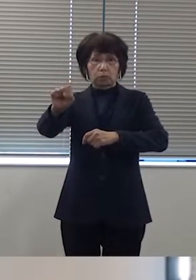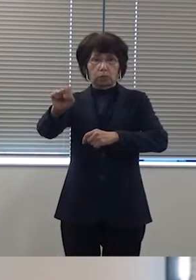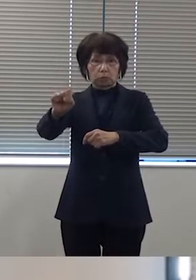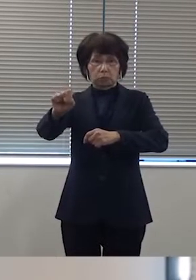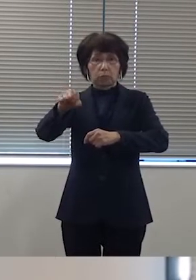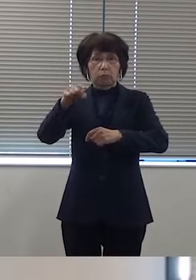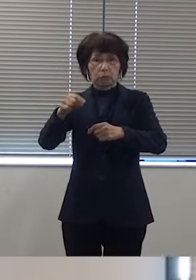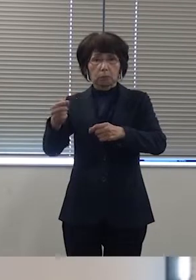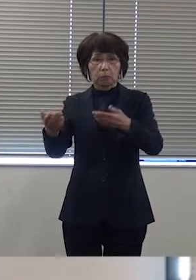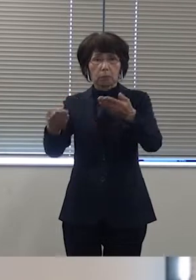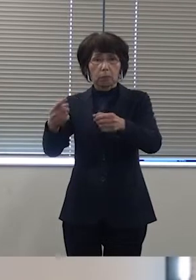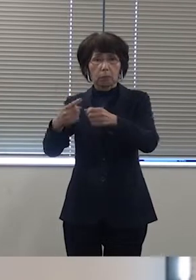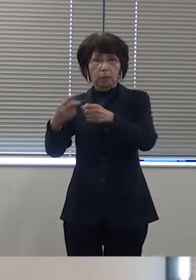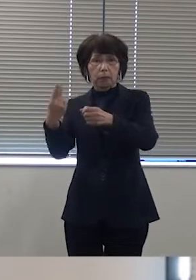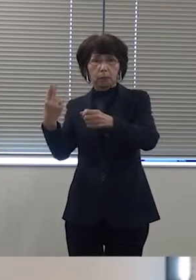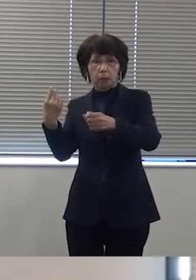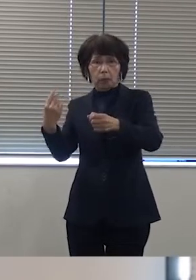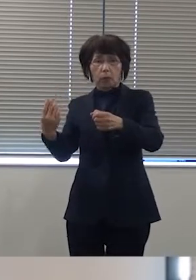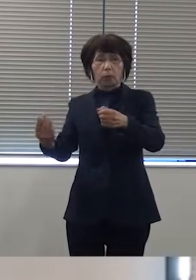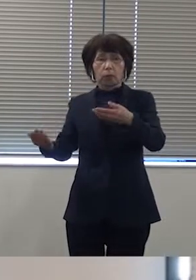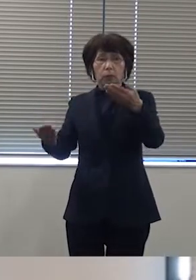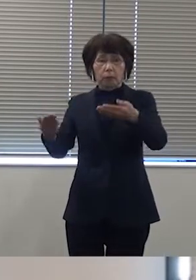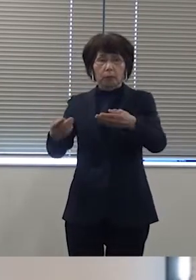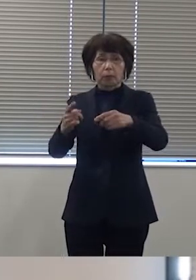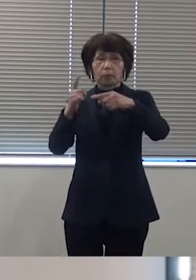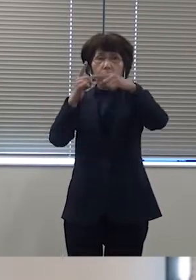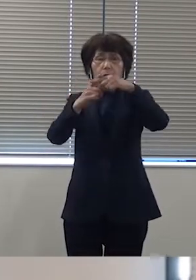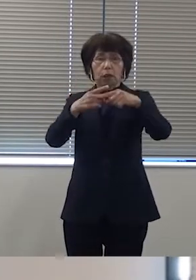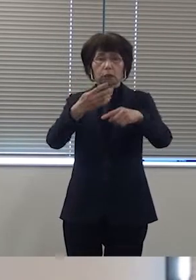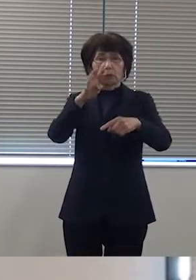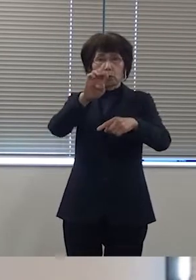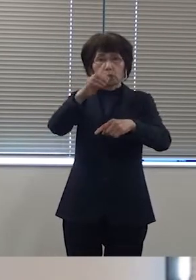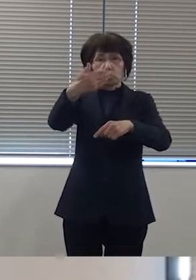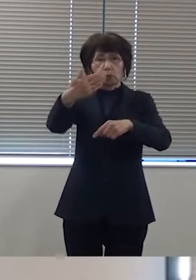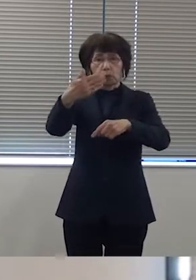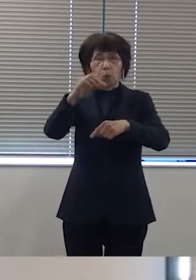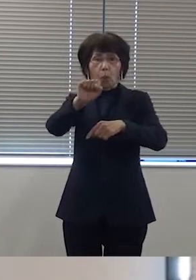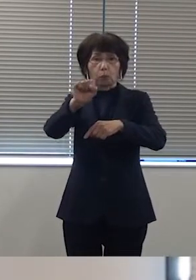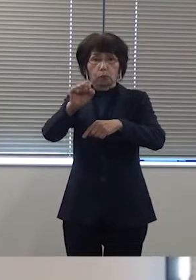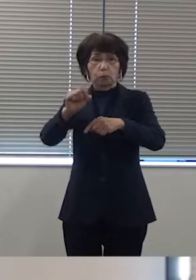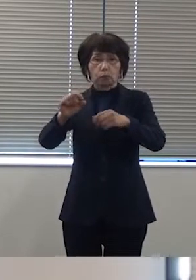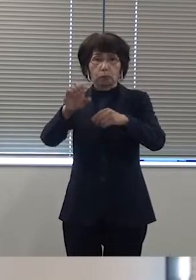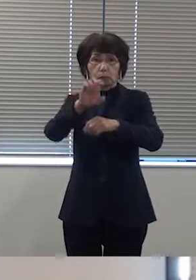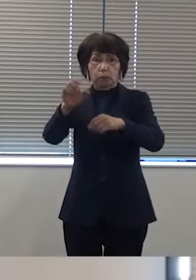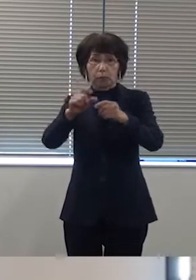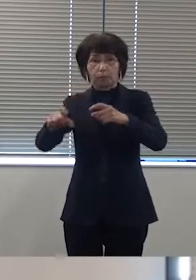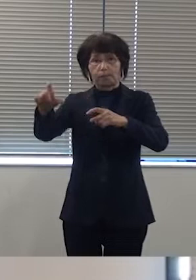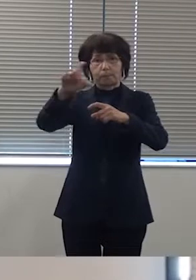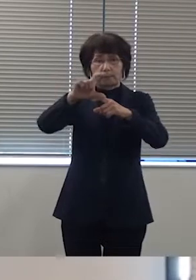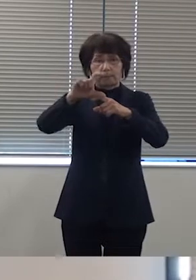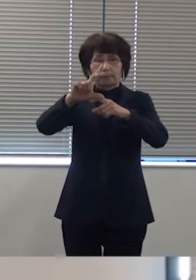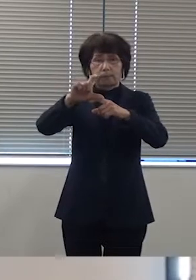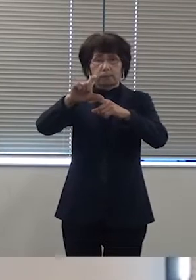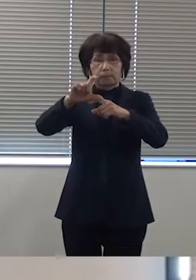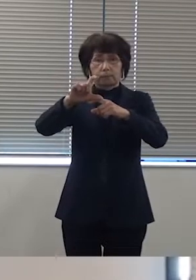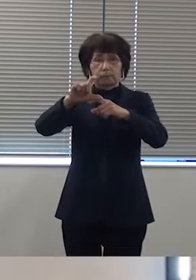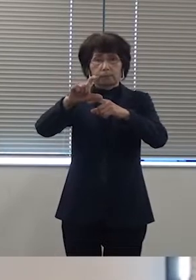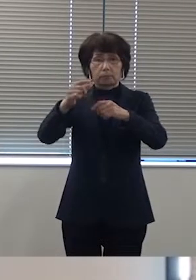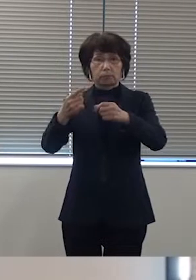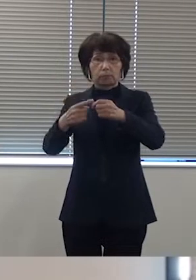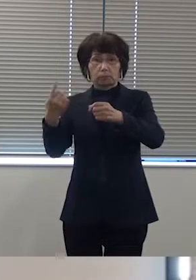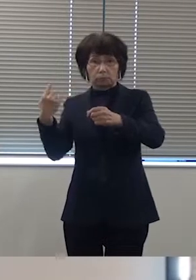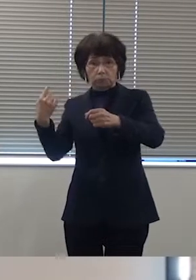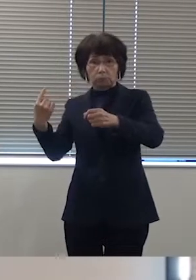対前年度でプラス49億円の増ということになっておりまして、対前年